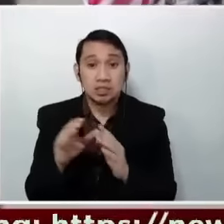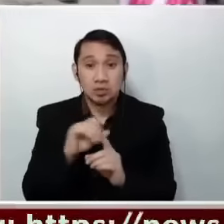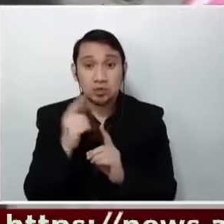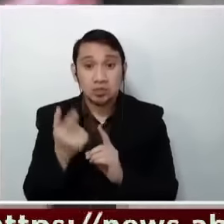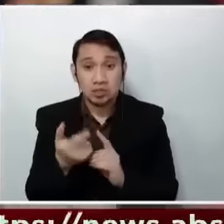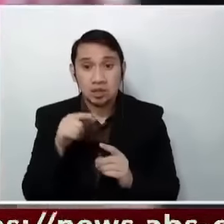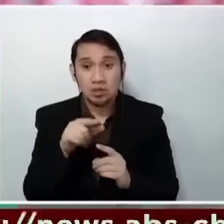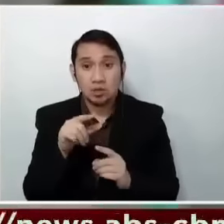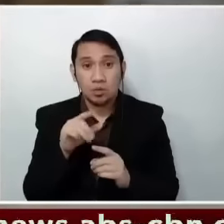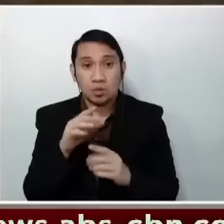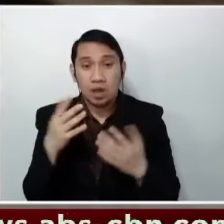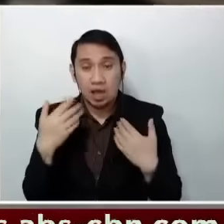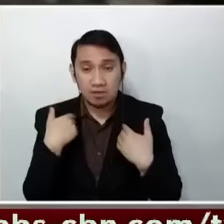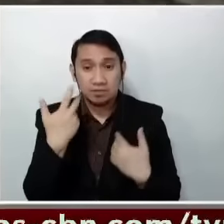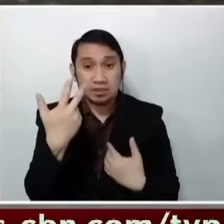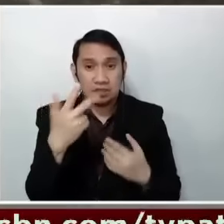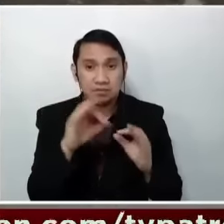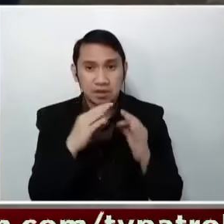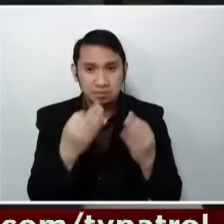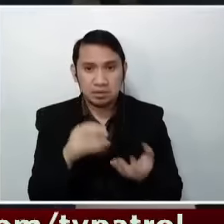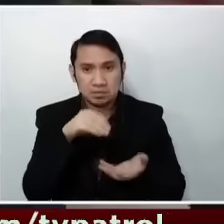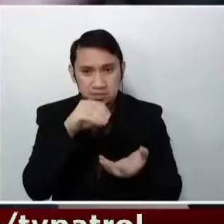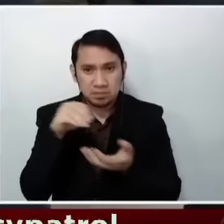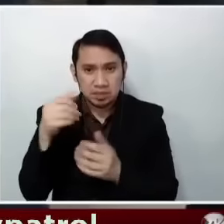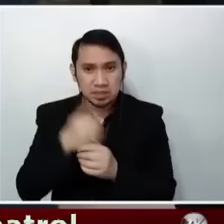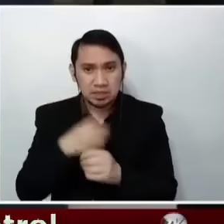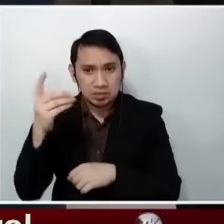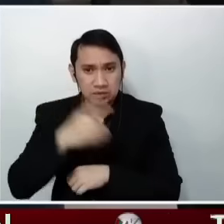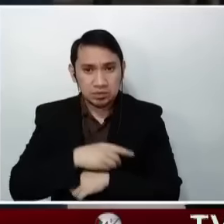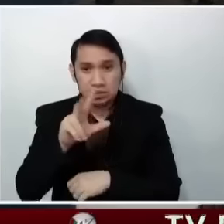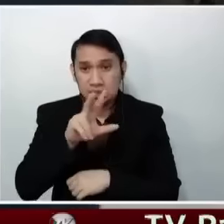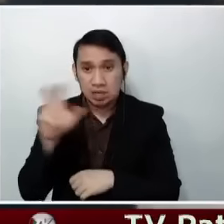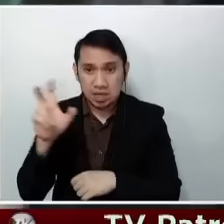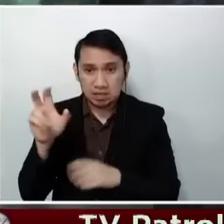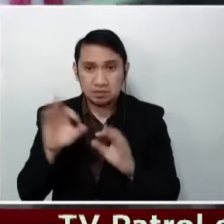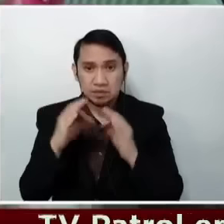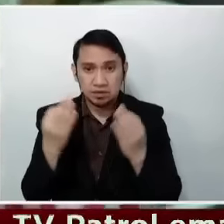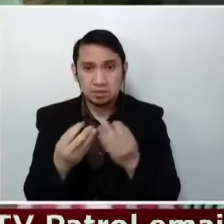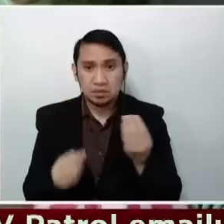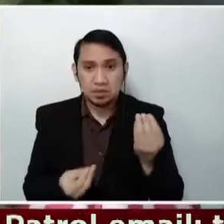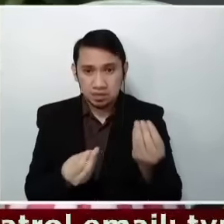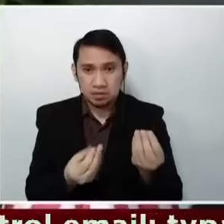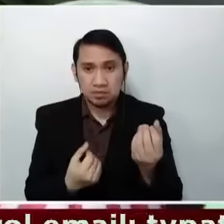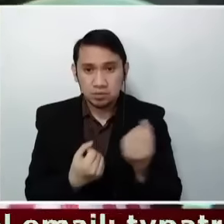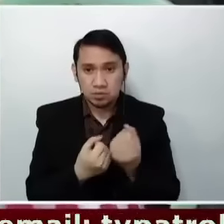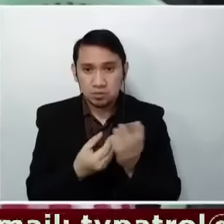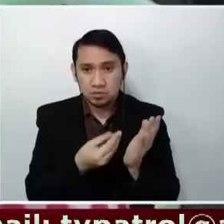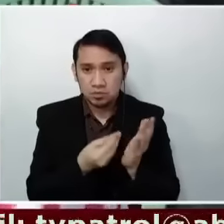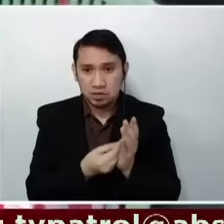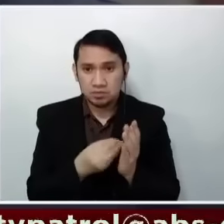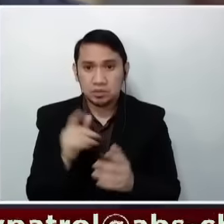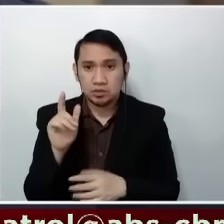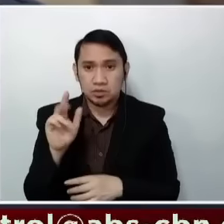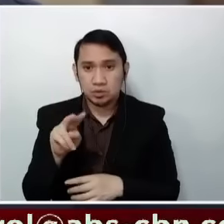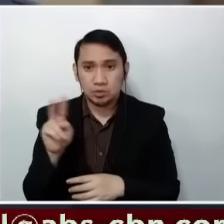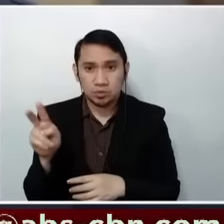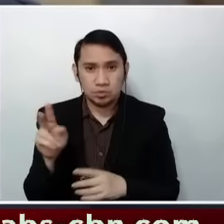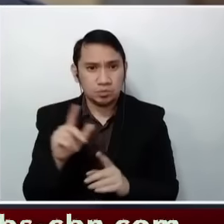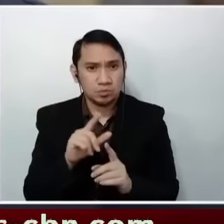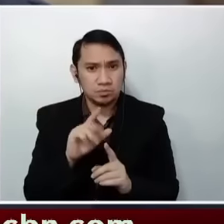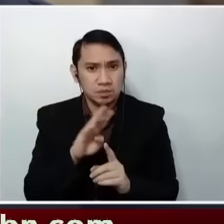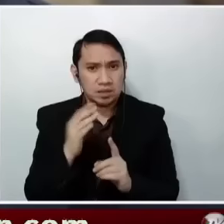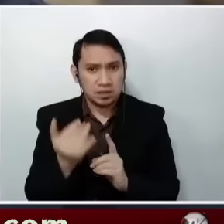kada araw ang nakatakdang bigyan ng relief packs. 300,000 pamilya mabibigyan ng ayuda mula sa 28 barangay. Once lang po